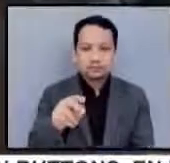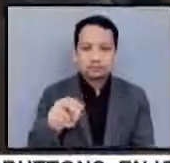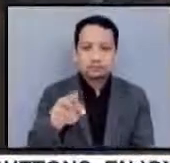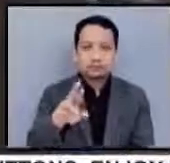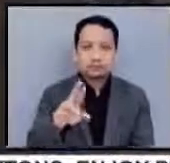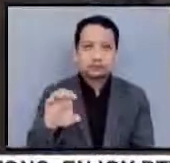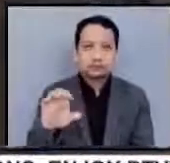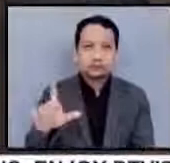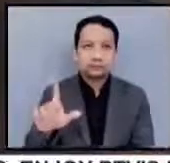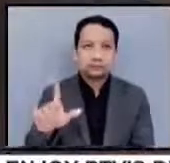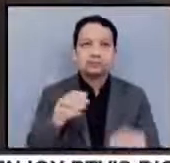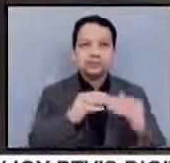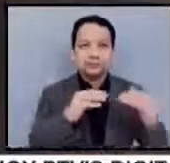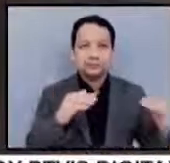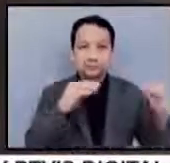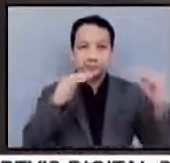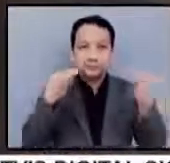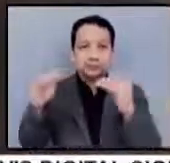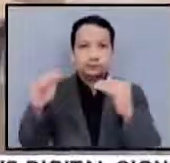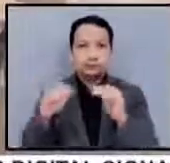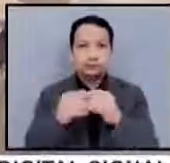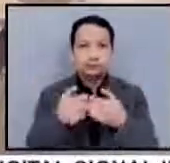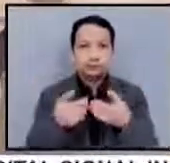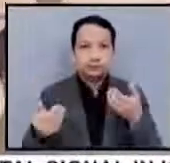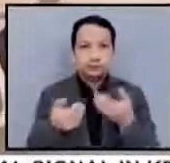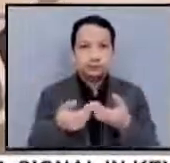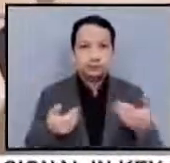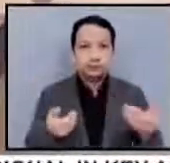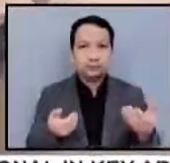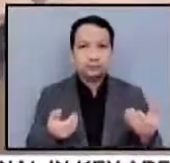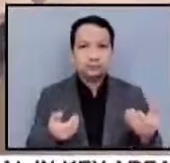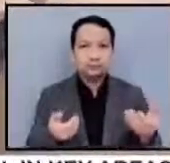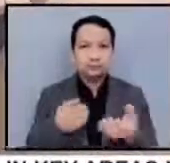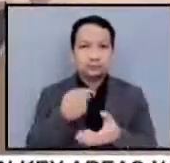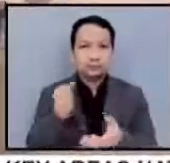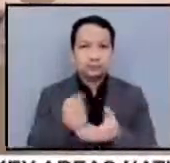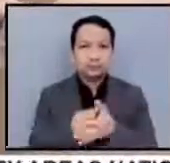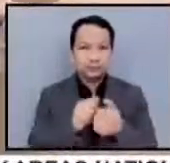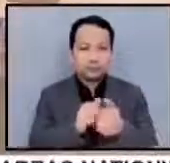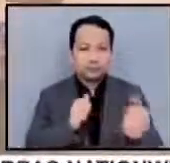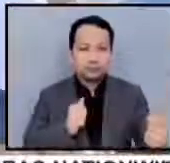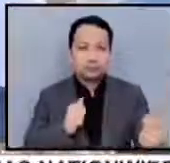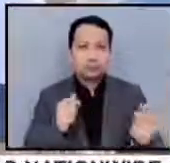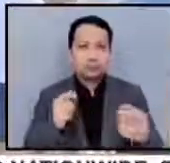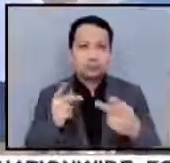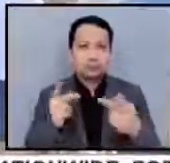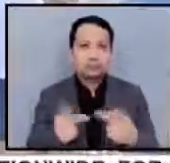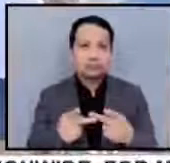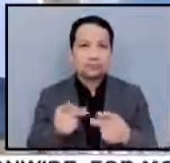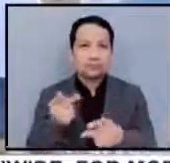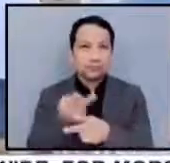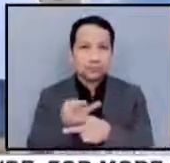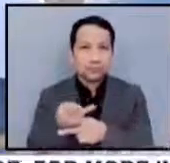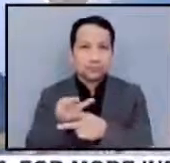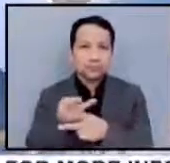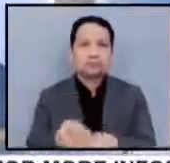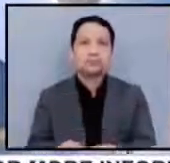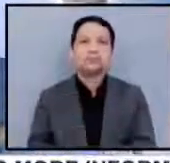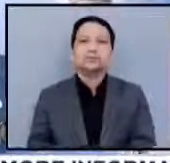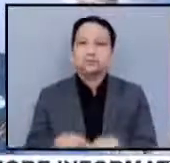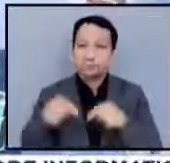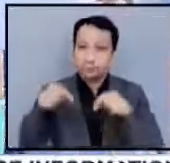ng paputok, nakahiwalay sa bawat istasyon at malalayo sa bawat isa bilang pag-iingat. Sa bahaging ito ng